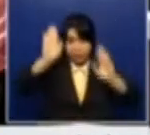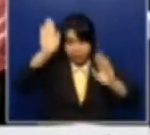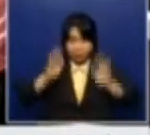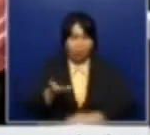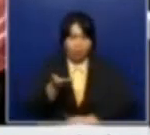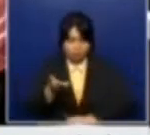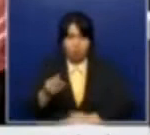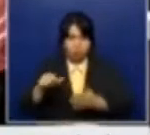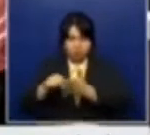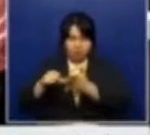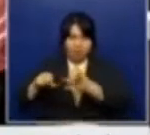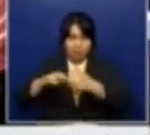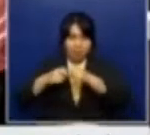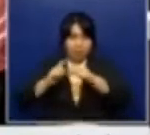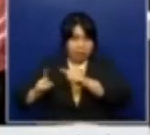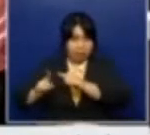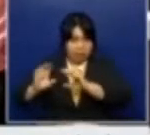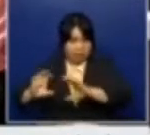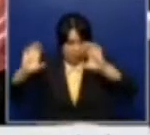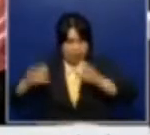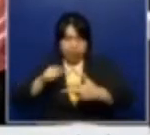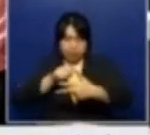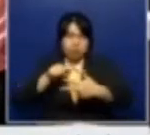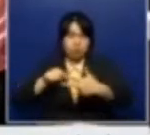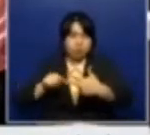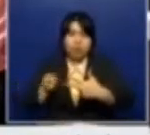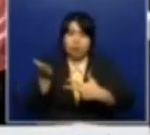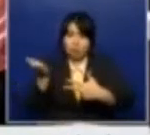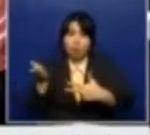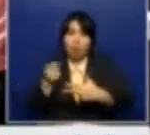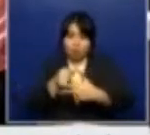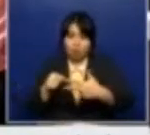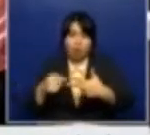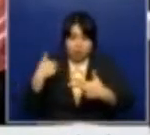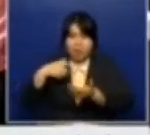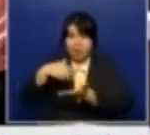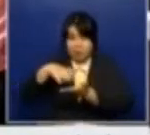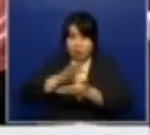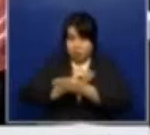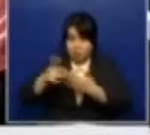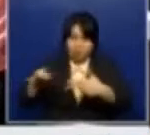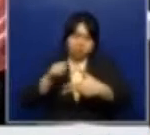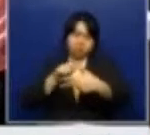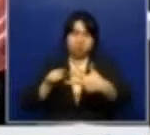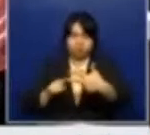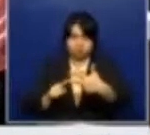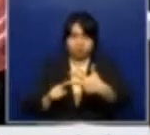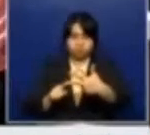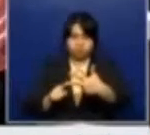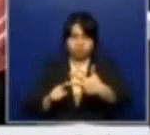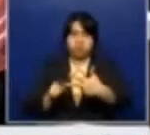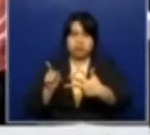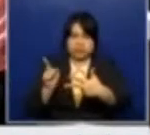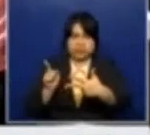บาลแก้ปัญหาต่างๆทั้ง3ข้อที่มีผู้ได้นำเสนอไปแล้วนั้นรัฐบาล